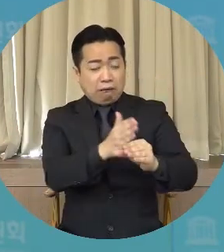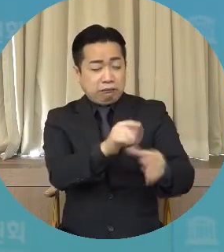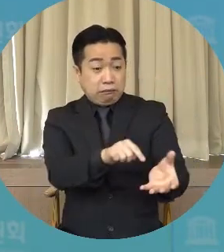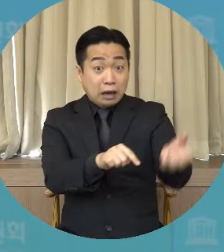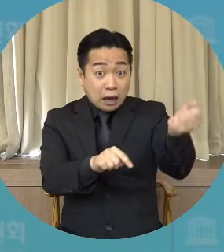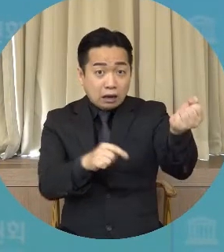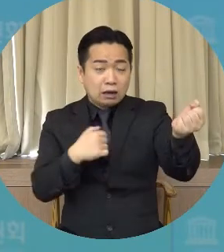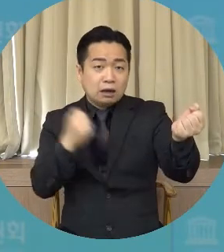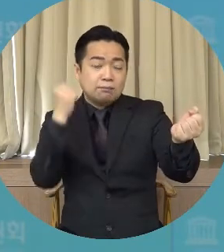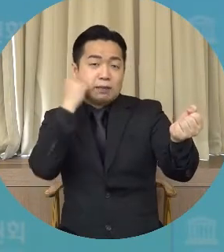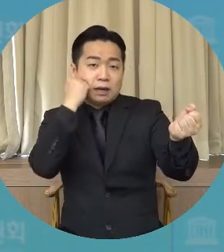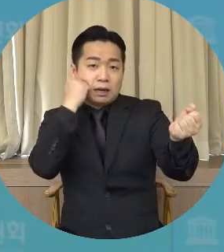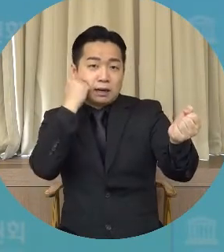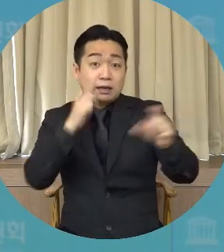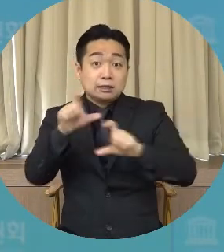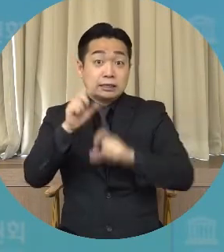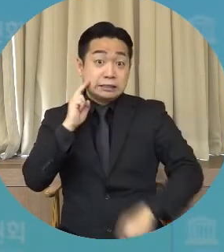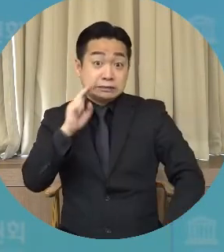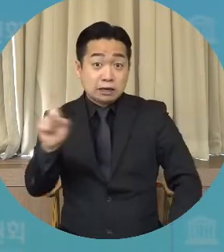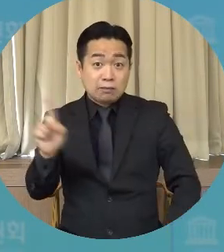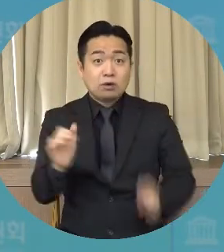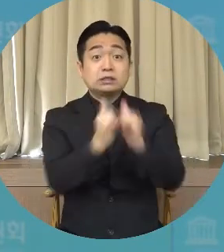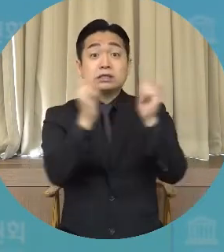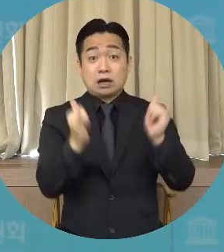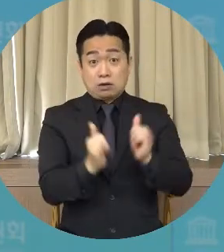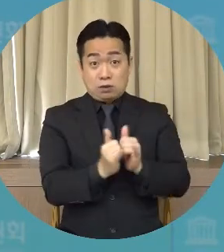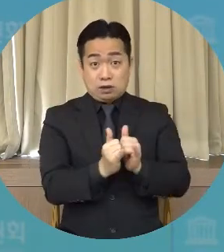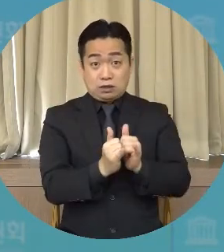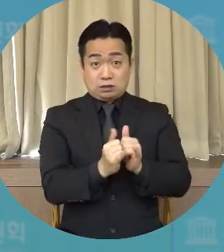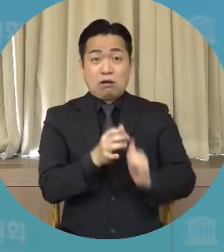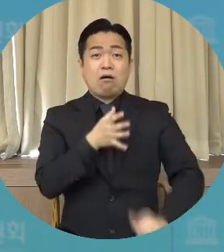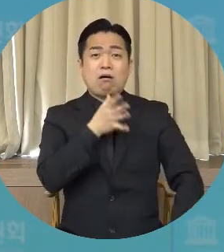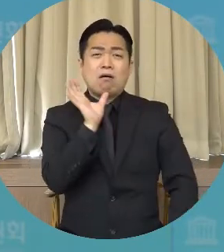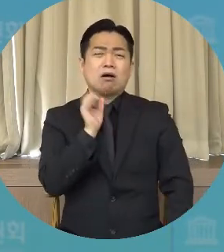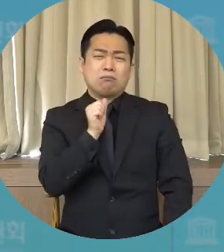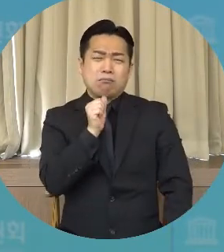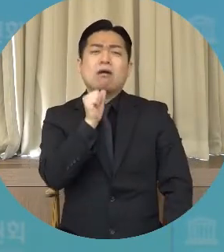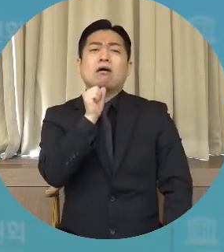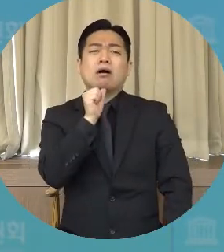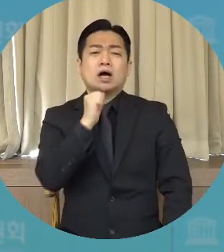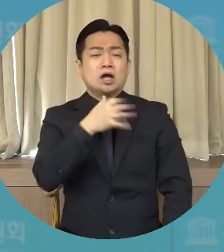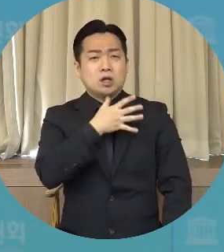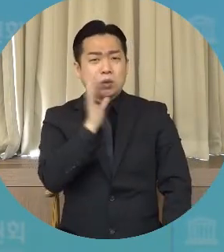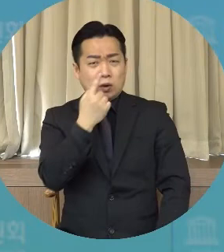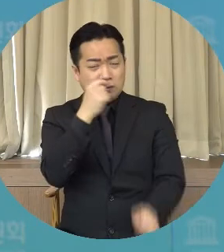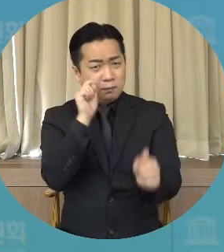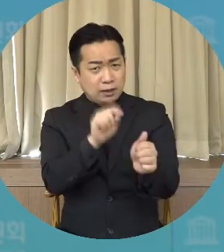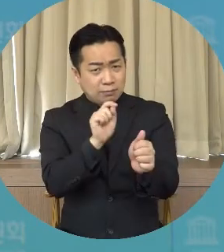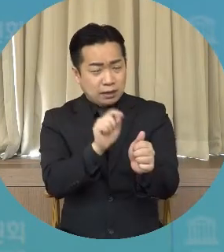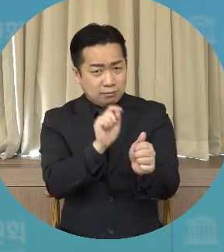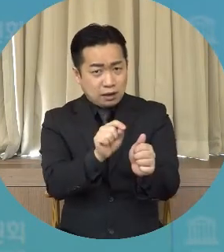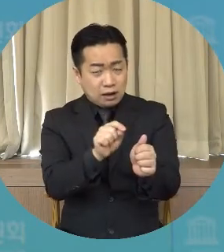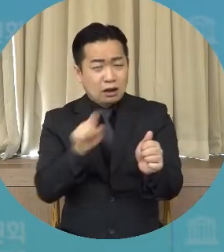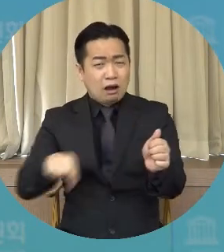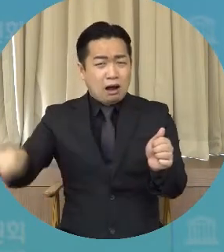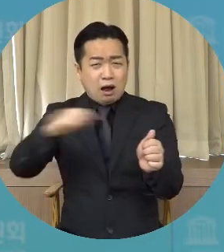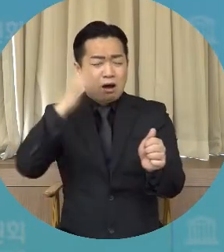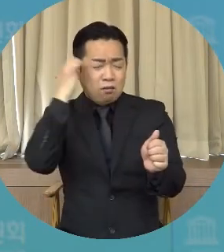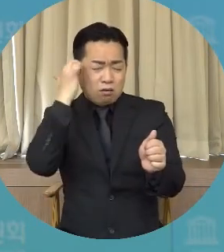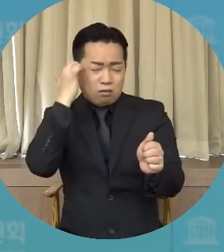아니라 더 심하게는 사회 전반에 만연된 노인 빈곤, 노인 학대 등으로 인해 고통받고